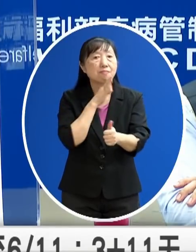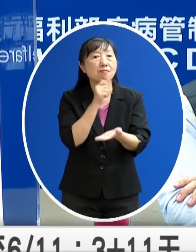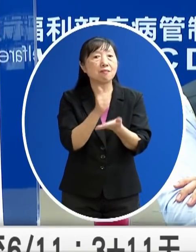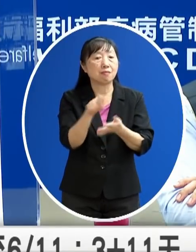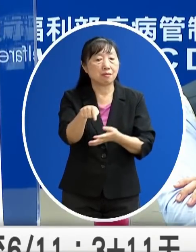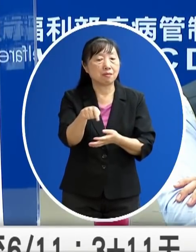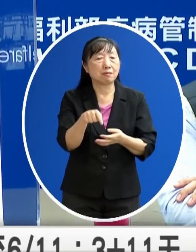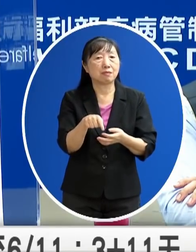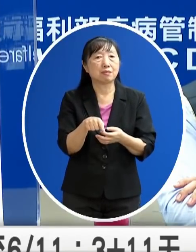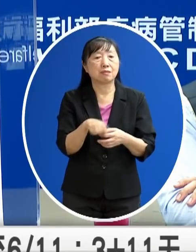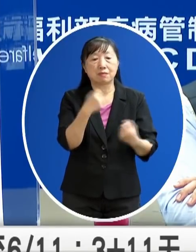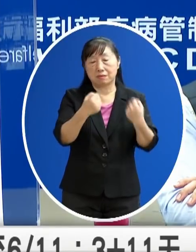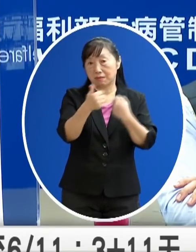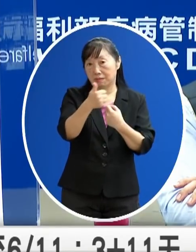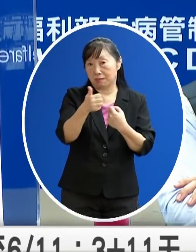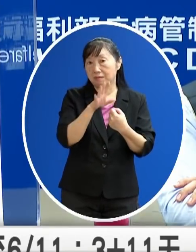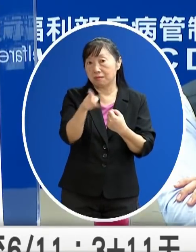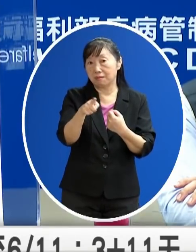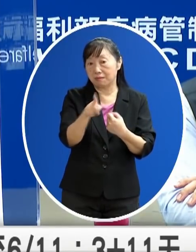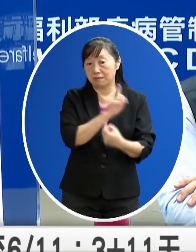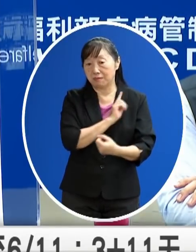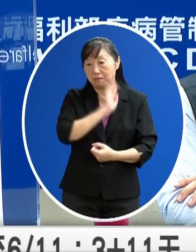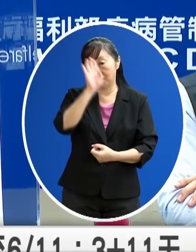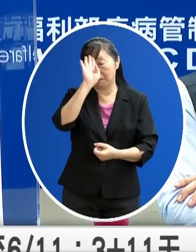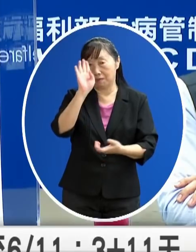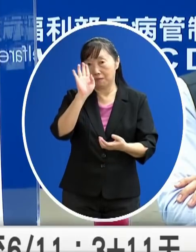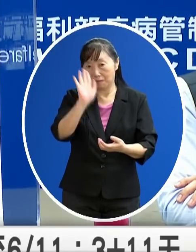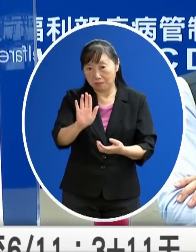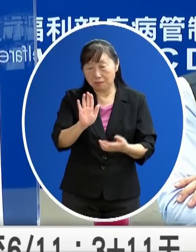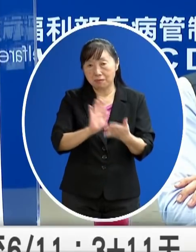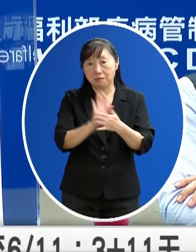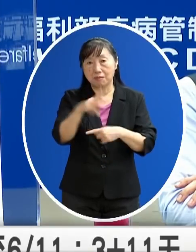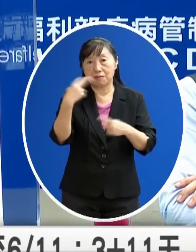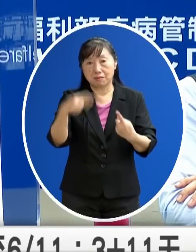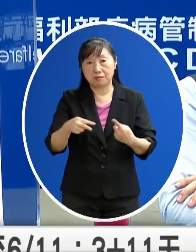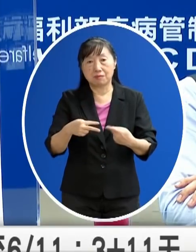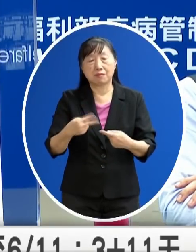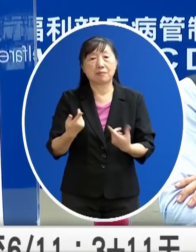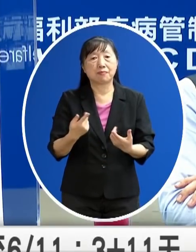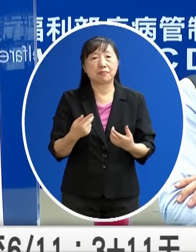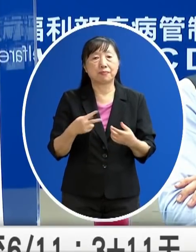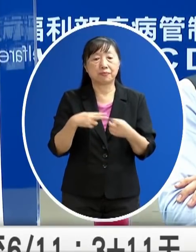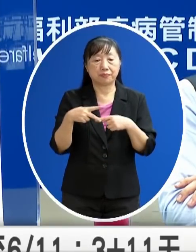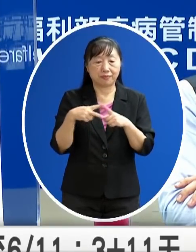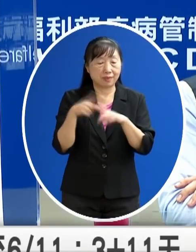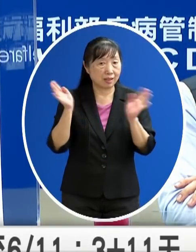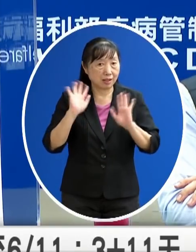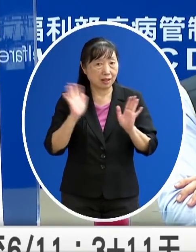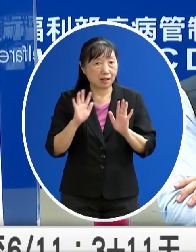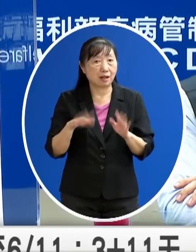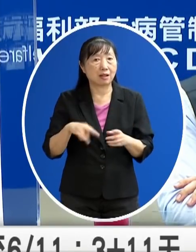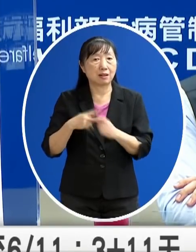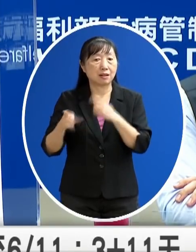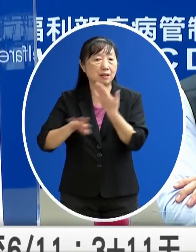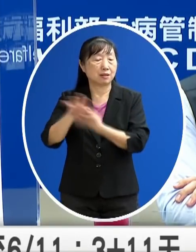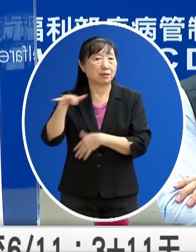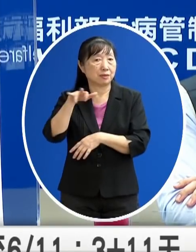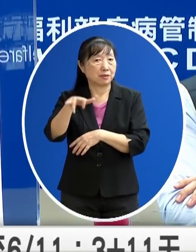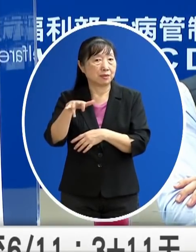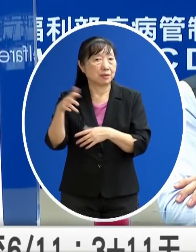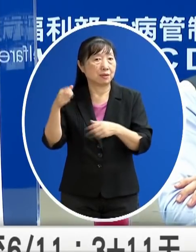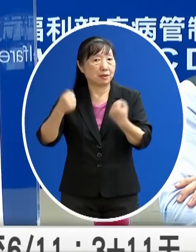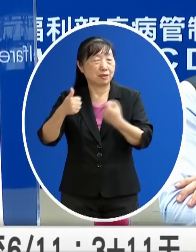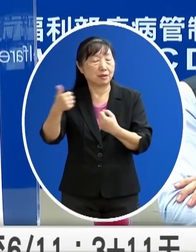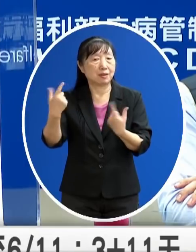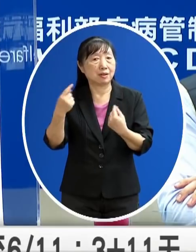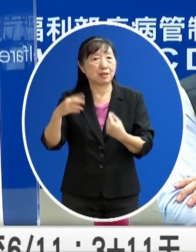个其实确诊之后，他的小孩子有在，好，在跟另外一个机师到清真寺，我想大家也还记忆犹